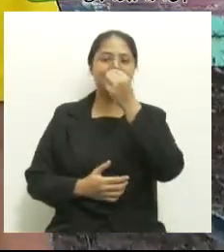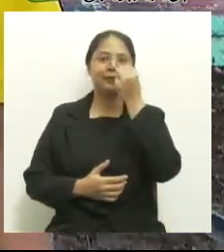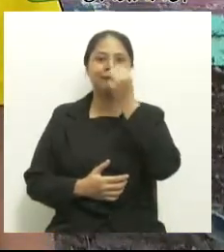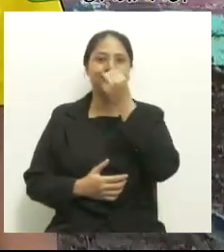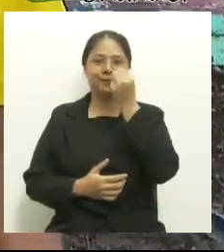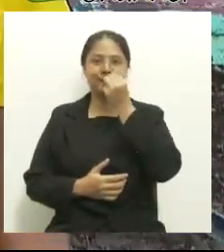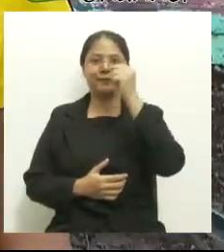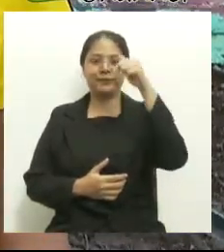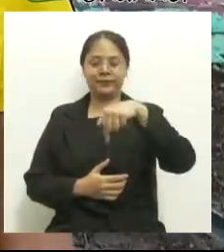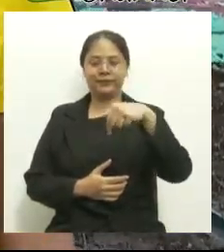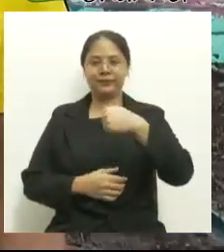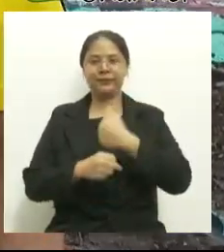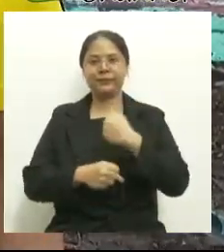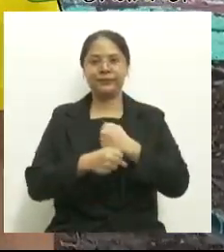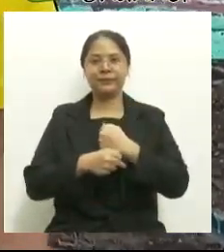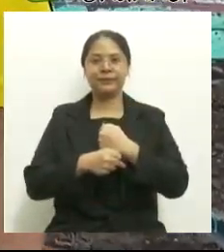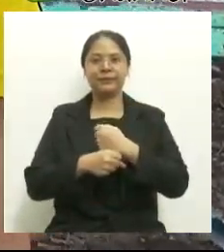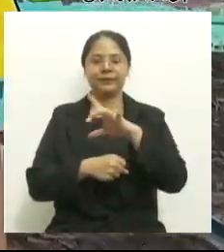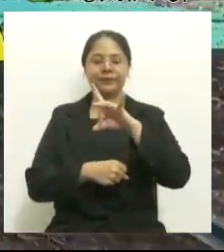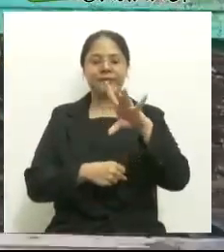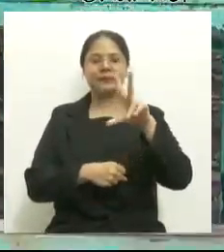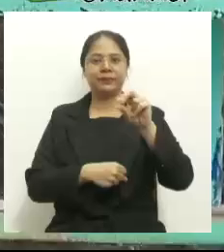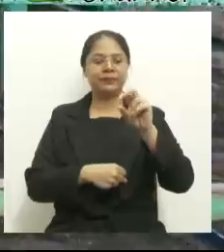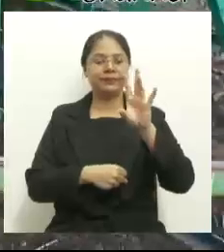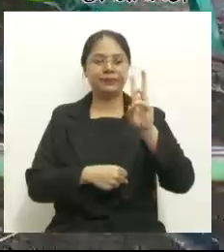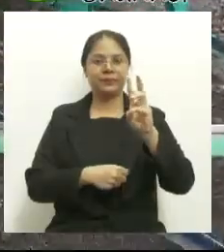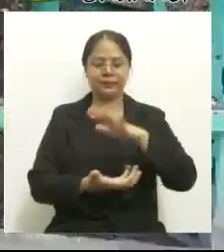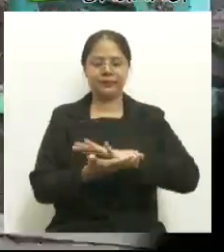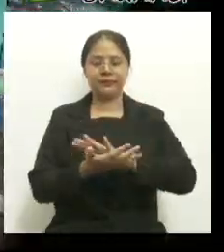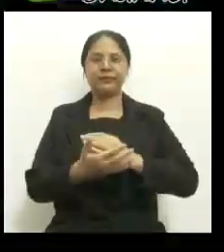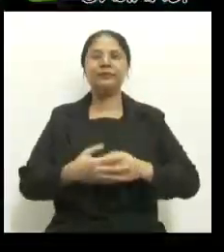เรียนบ้านหนองขุ่นมิตรภาพที่136